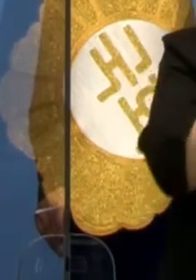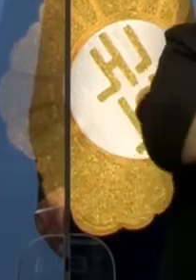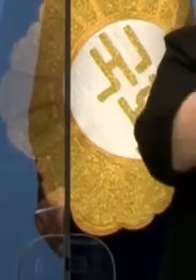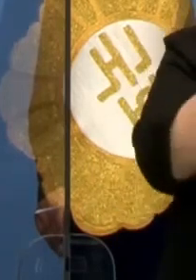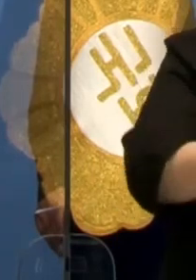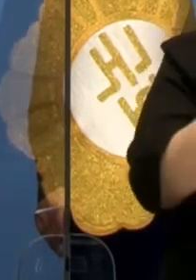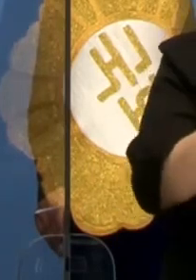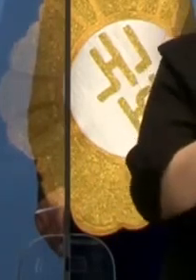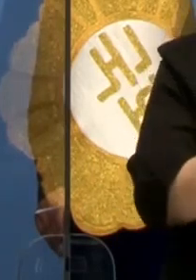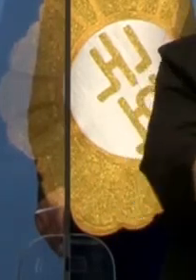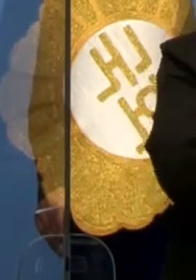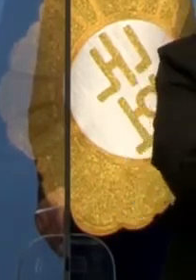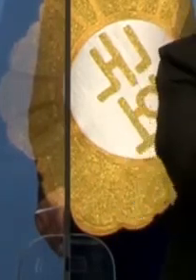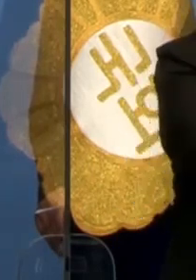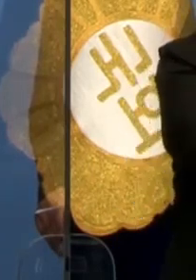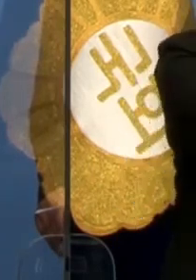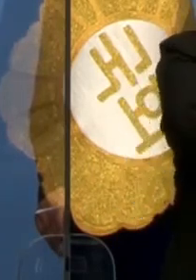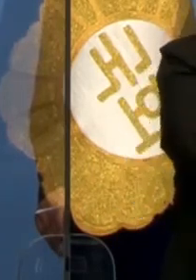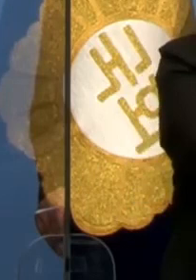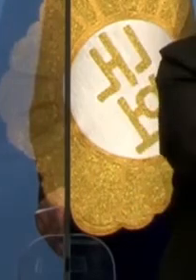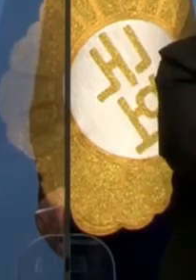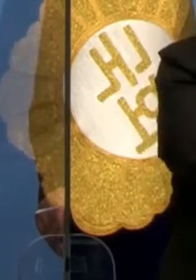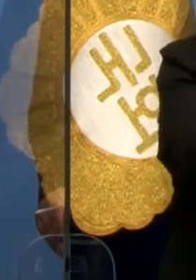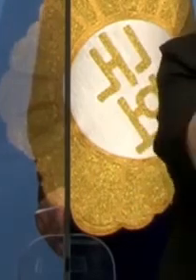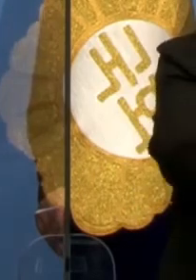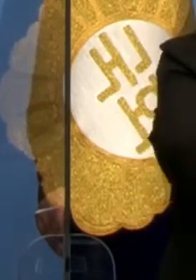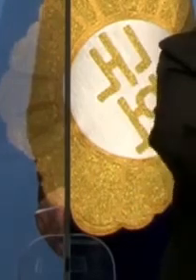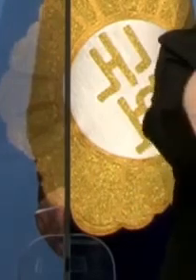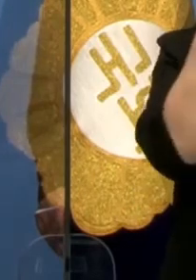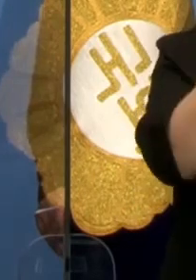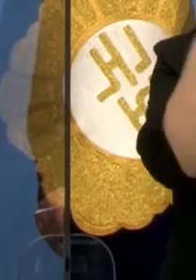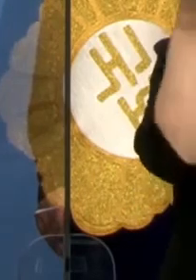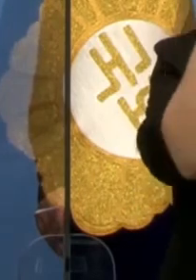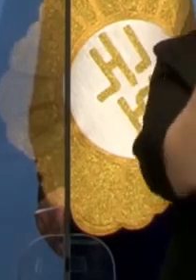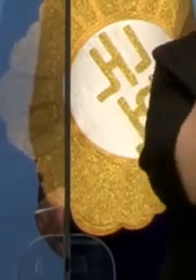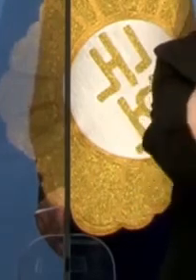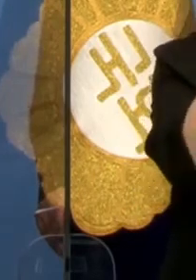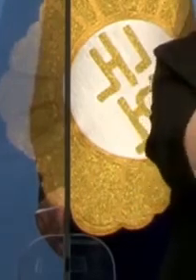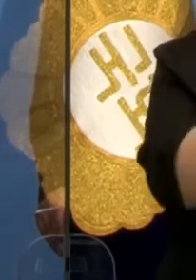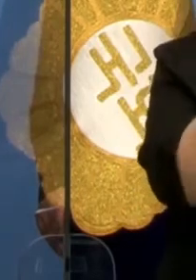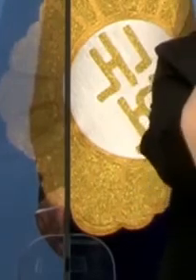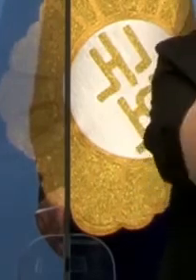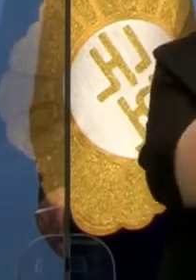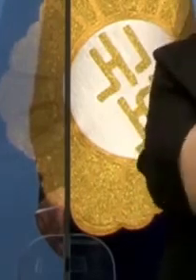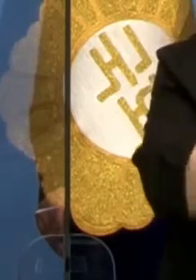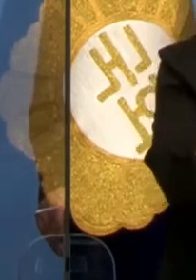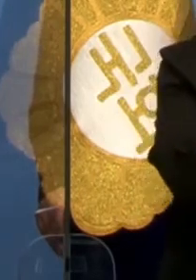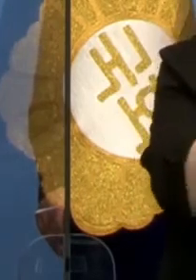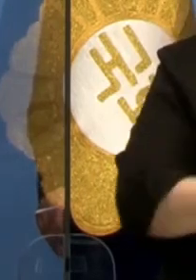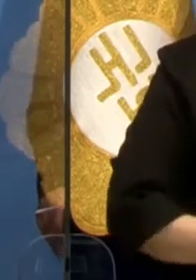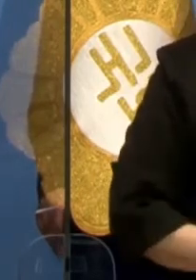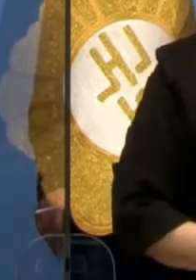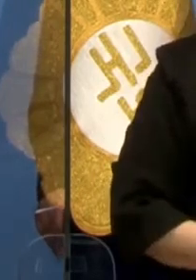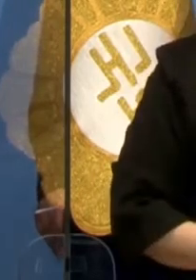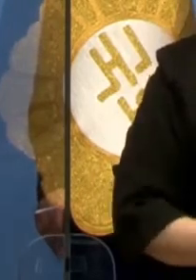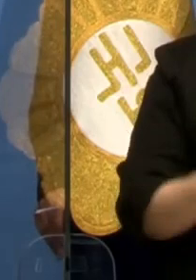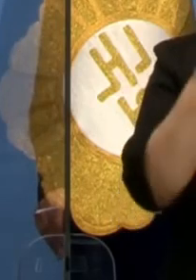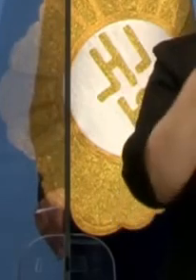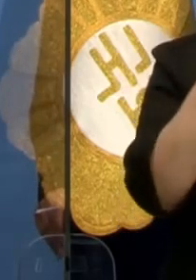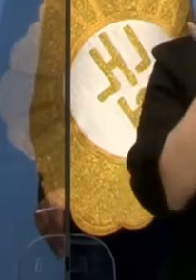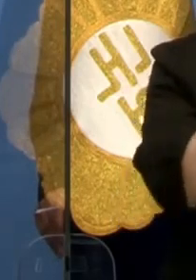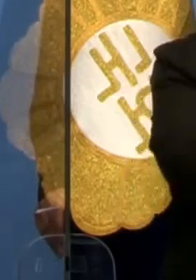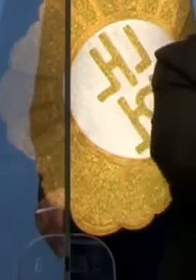정상적인 적법 수사를 지시한 것이지 특정인에 대한 표적 수사를 지시한 사실 자체가 없습니다. 이 같은